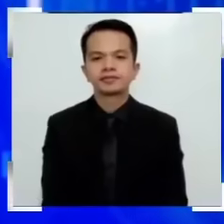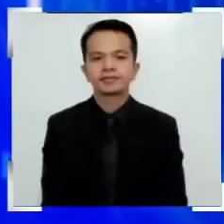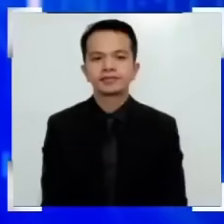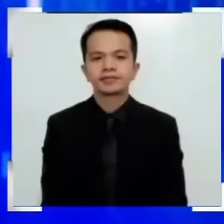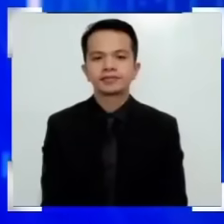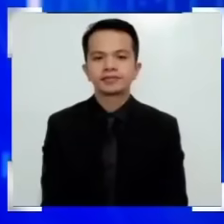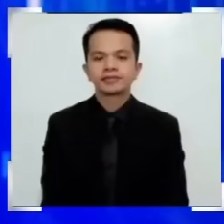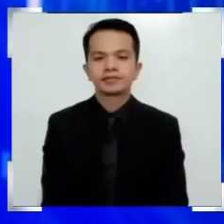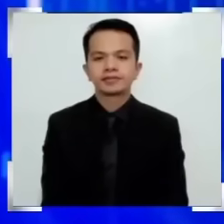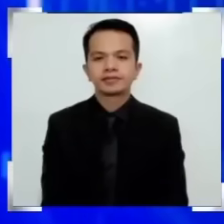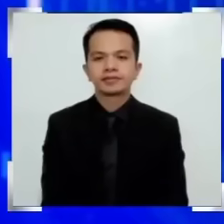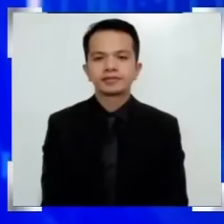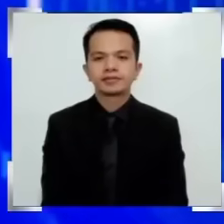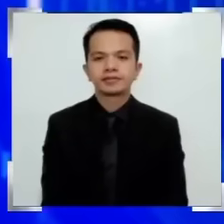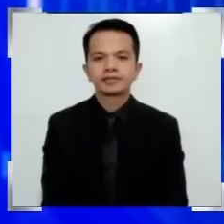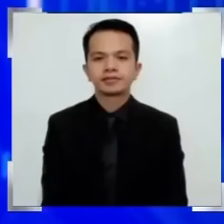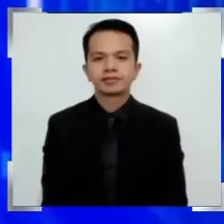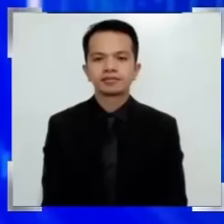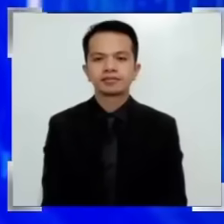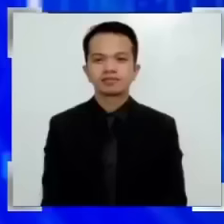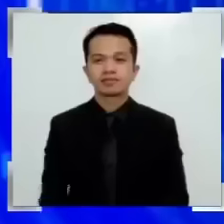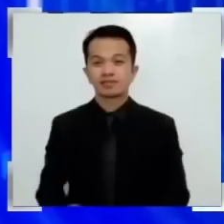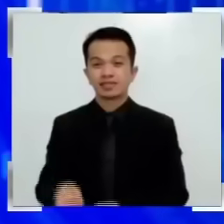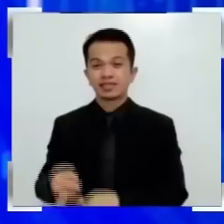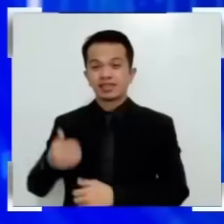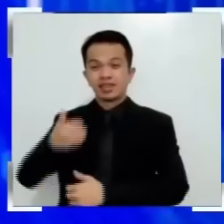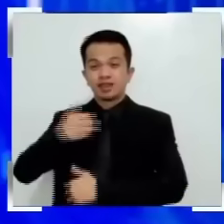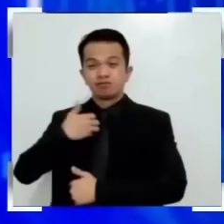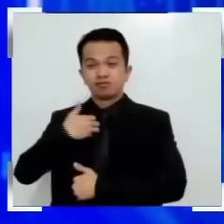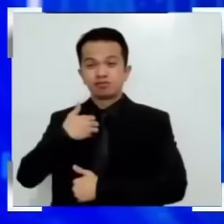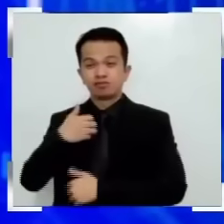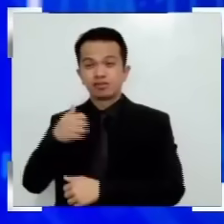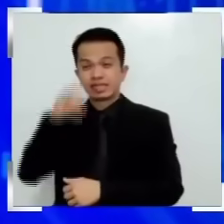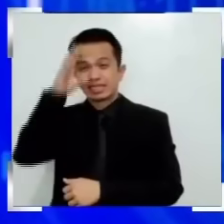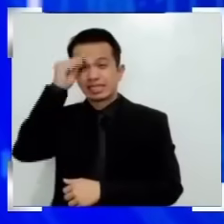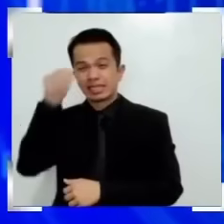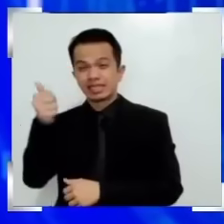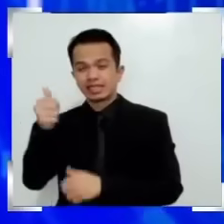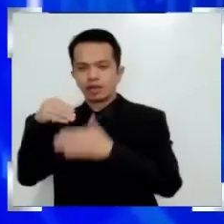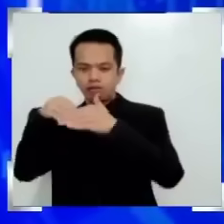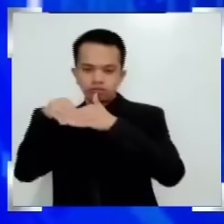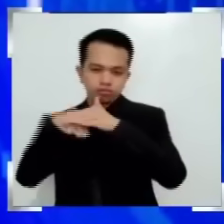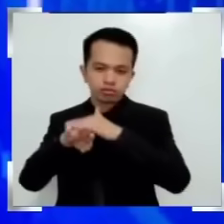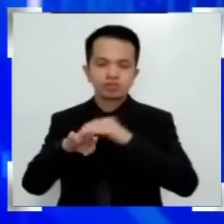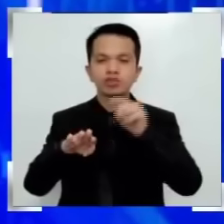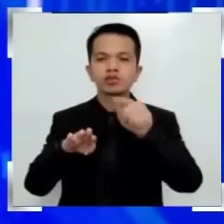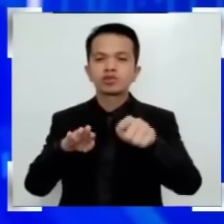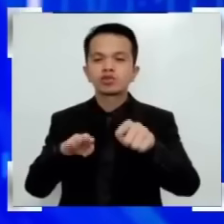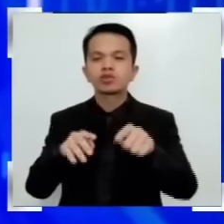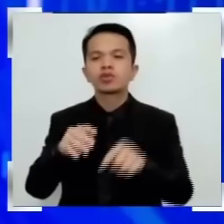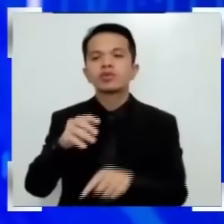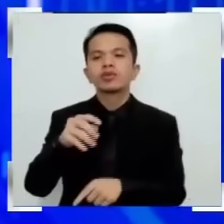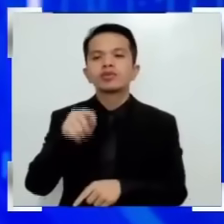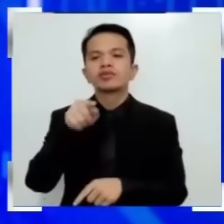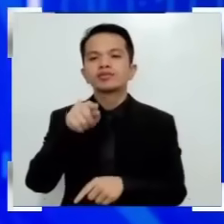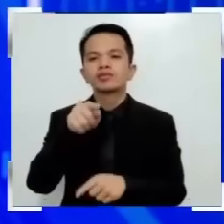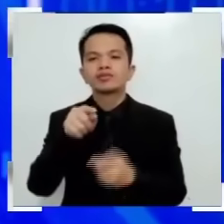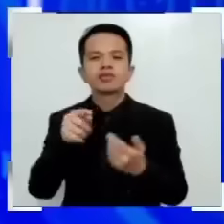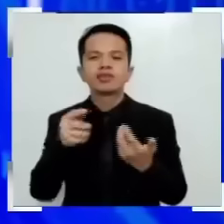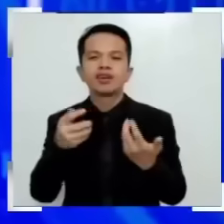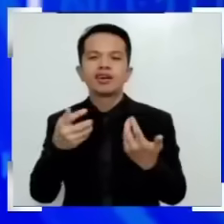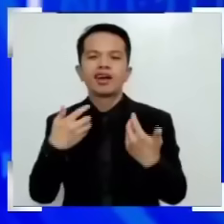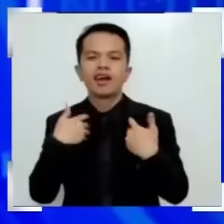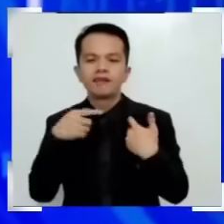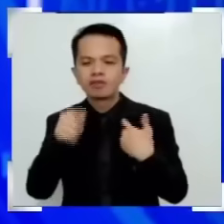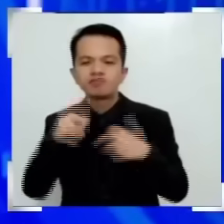Pinasok ng 10 amarong lalaki ang bahay sa Dagupan City ng pamilya ni LTFRB Chairman Teofilo Guadis III. May mga person of interest na